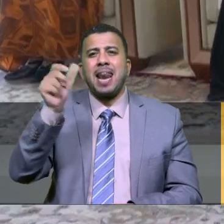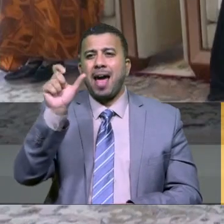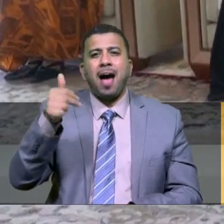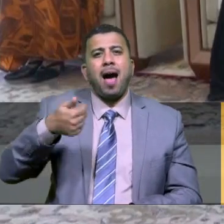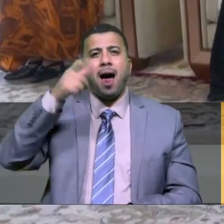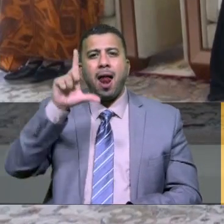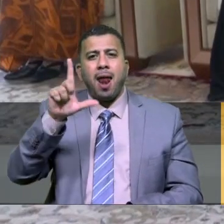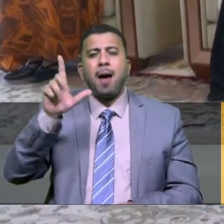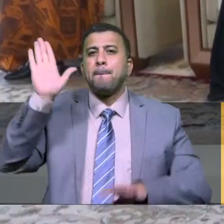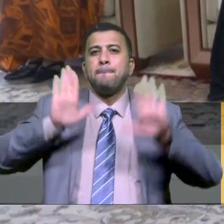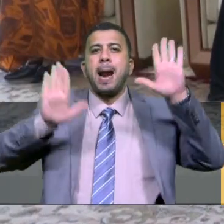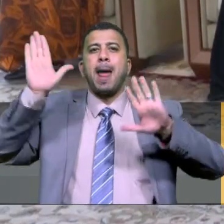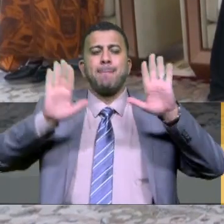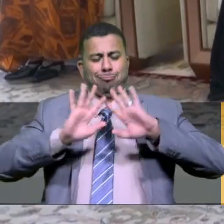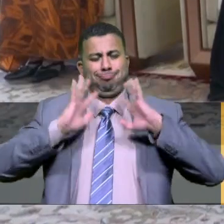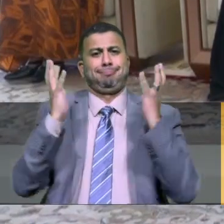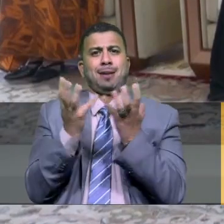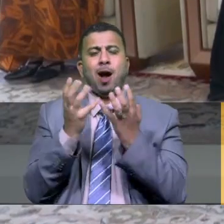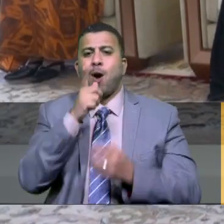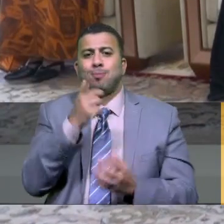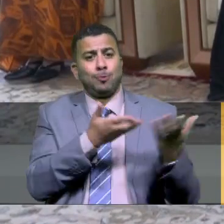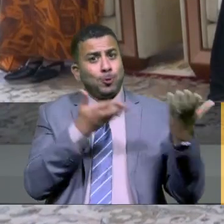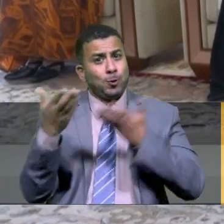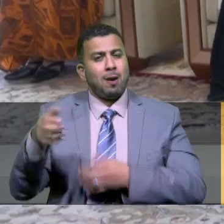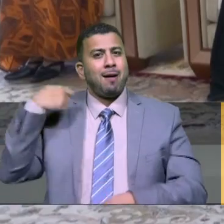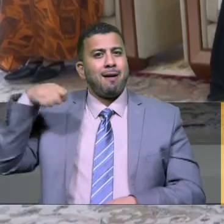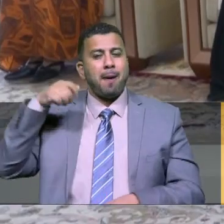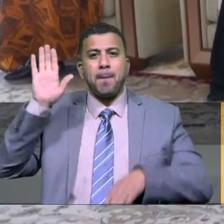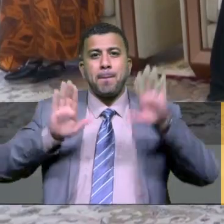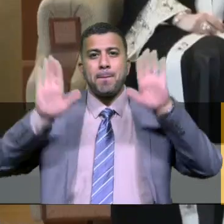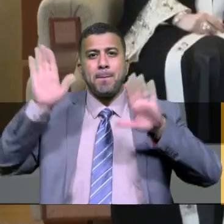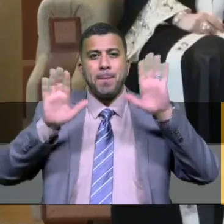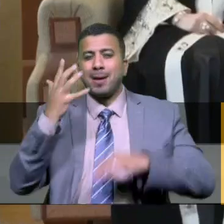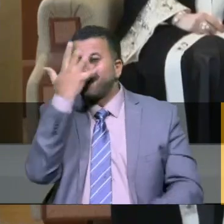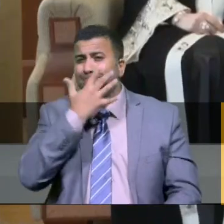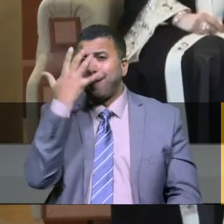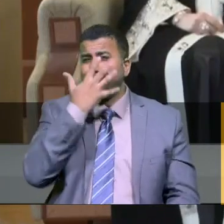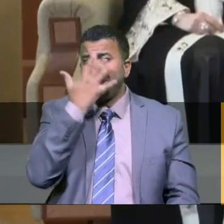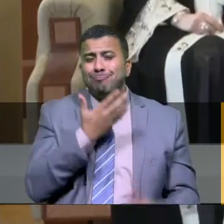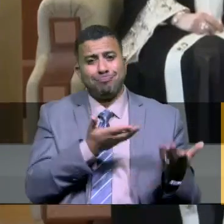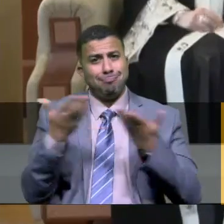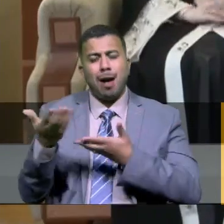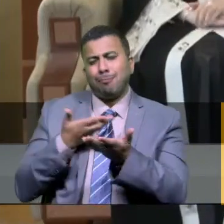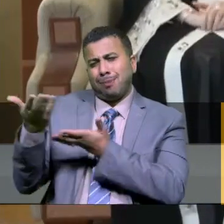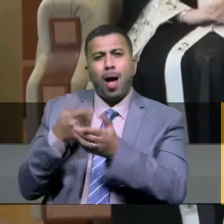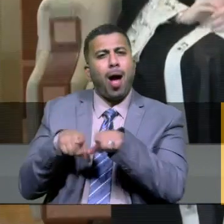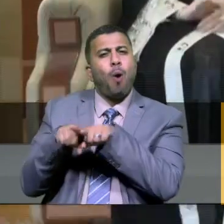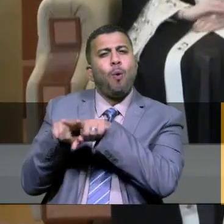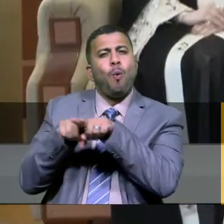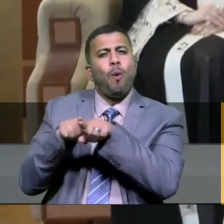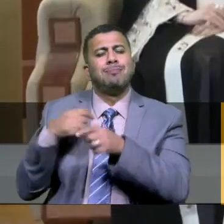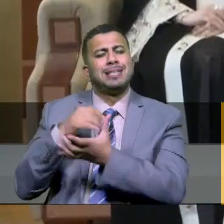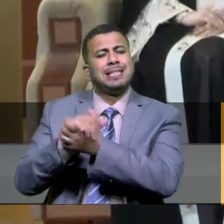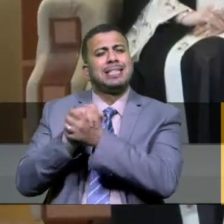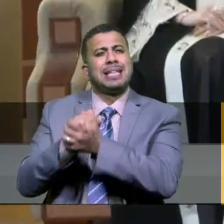له. ورحب الشيخ نهيان بن مبارك برئيس وأعضاء الوفد البرلماني السنغالي مؤكدا عمق العلاقات الأخوية بين